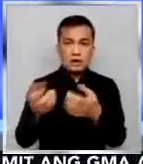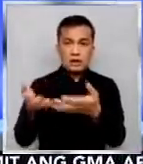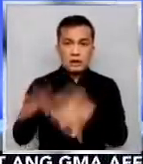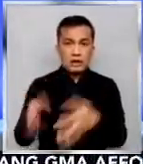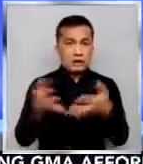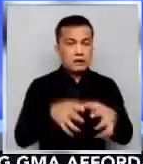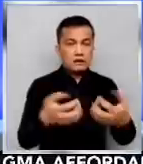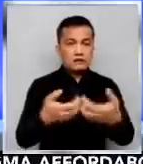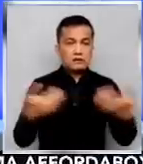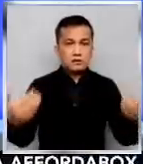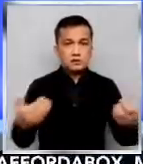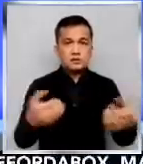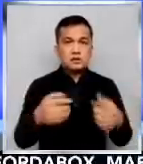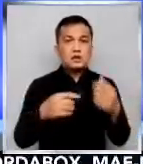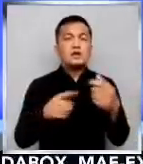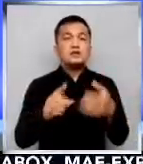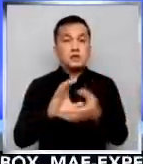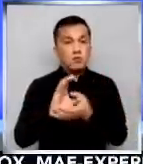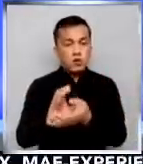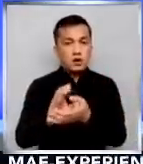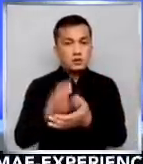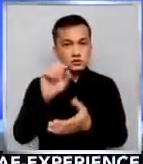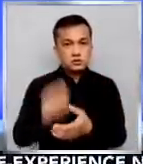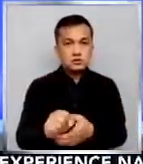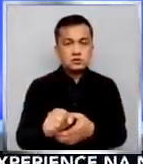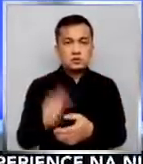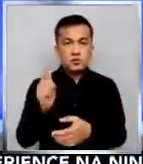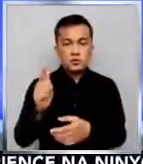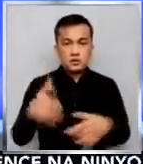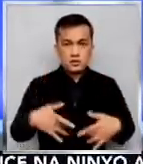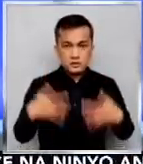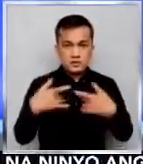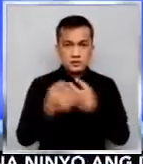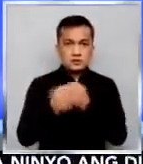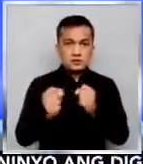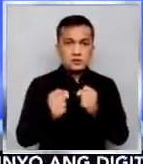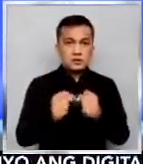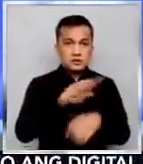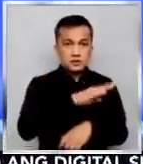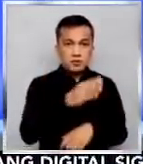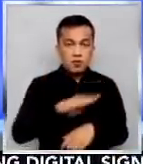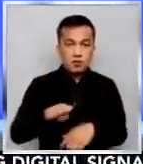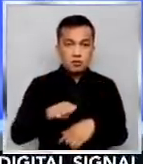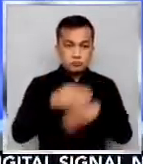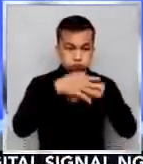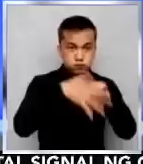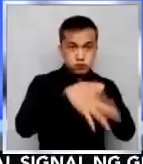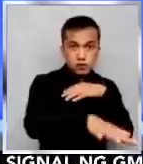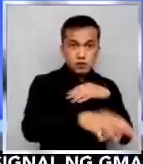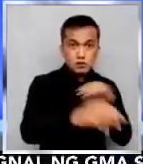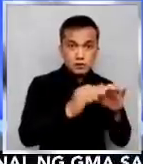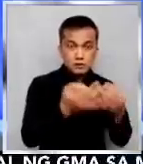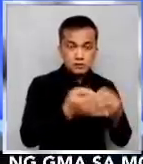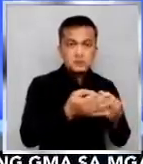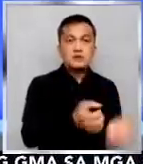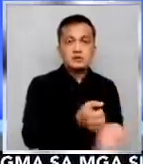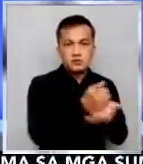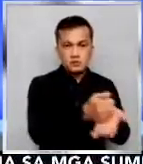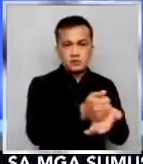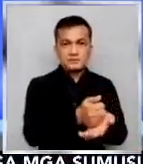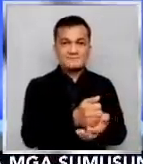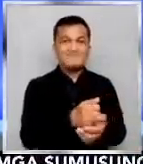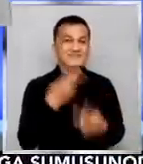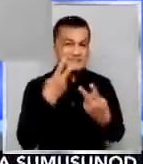buhay ang nasagip. Habang sa Bohol, mag-anak na natlabunan ng guho ang natulungan. Tunghaya natin ang pagtutok ni